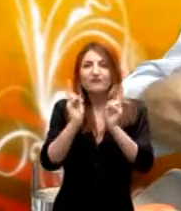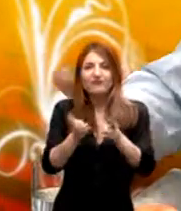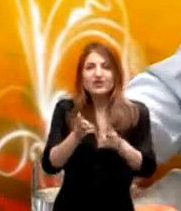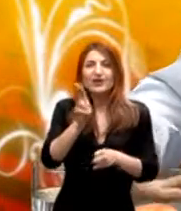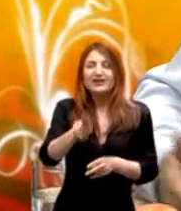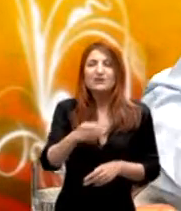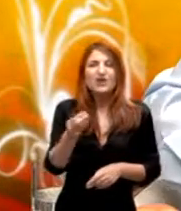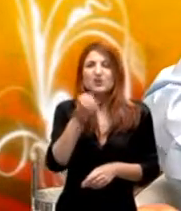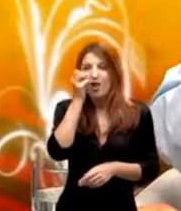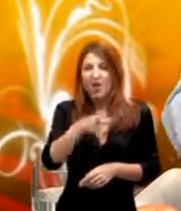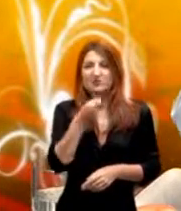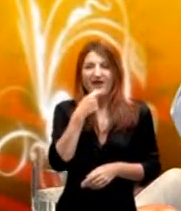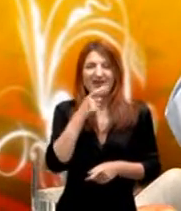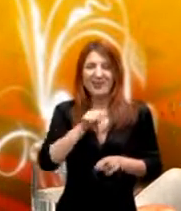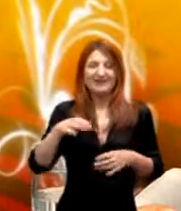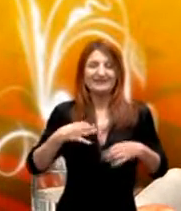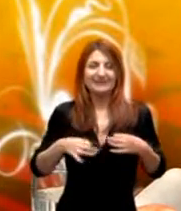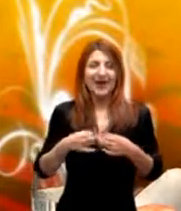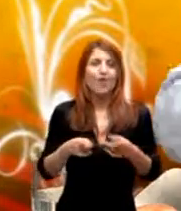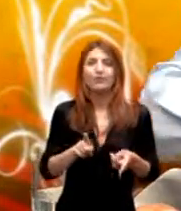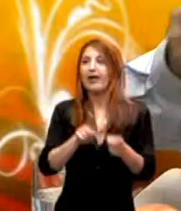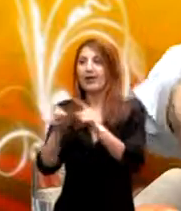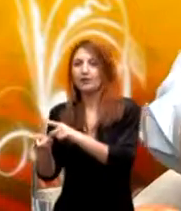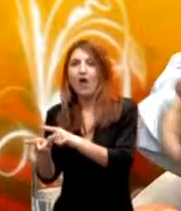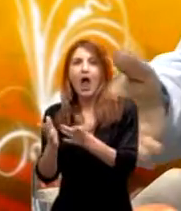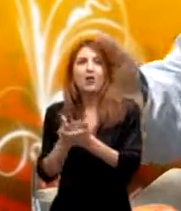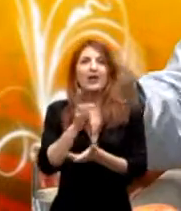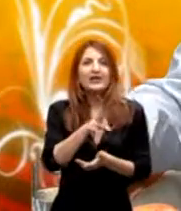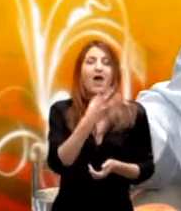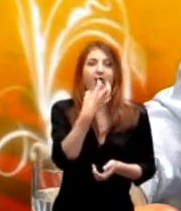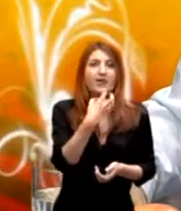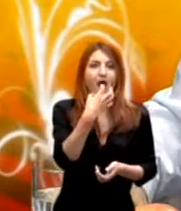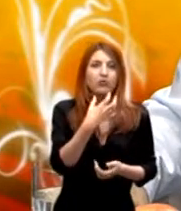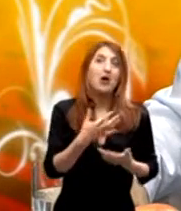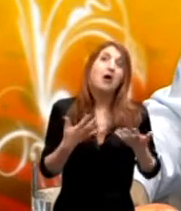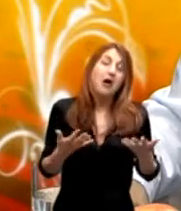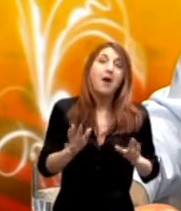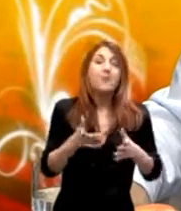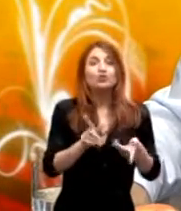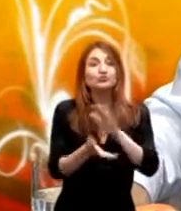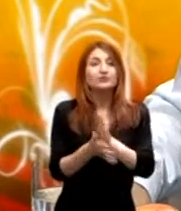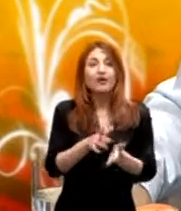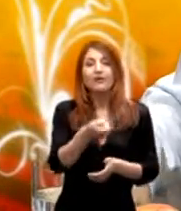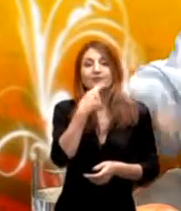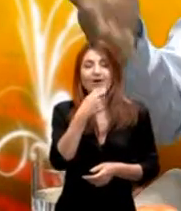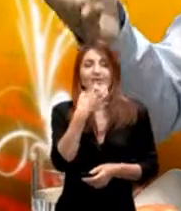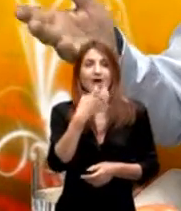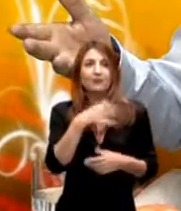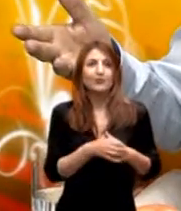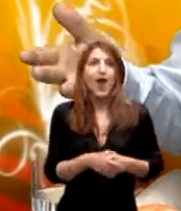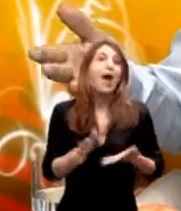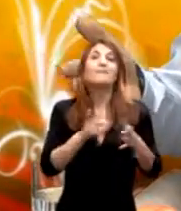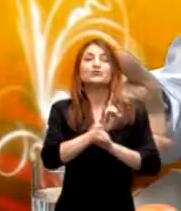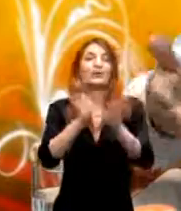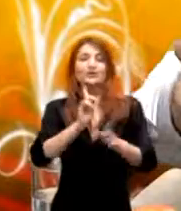ima nekakve nezdrave hrane, ako nema niš drugo, uzet će to. Ako je recimo nekakva jabučica, možda će uzeti jabuku. Možda. Možda neće